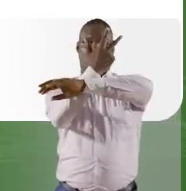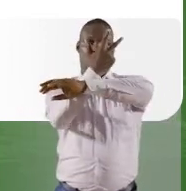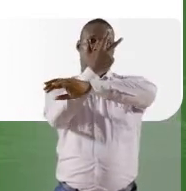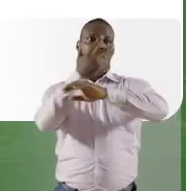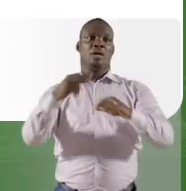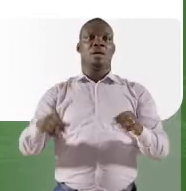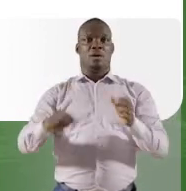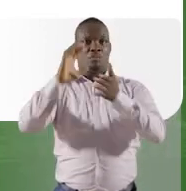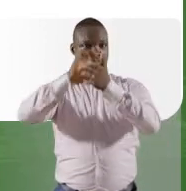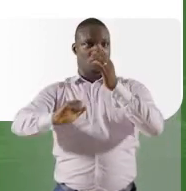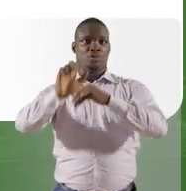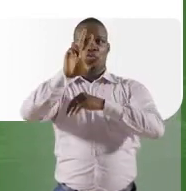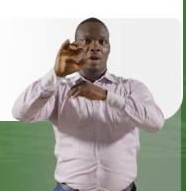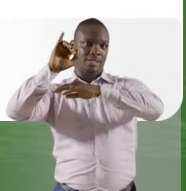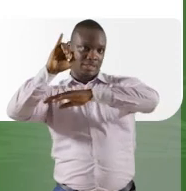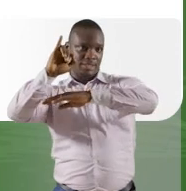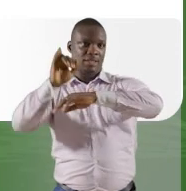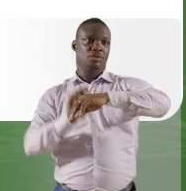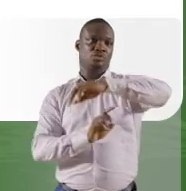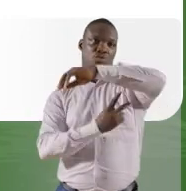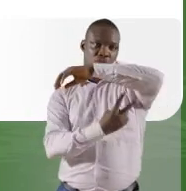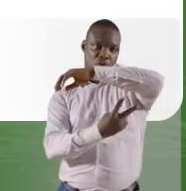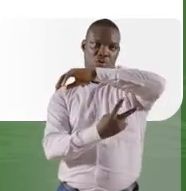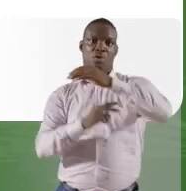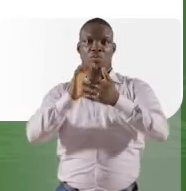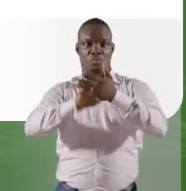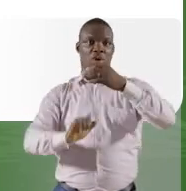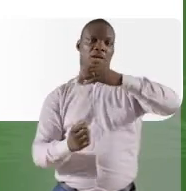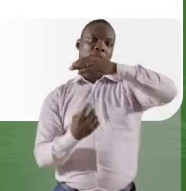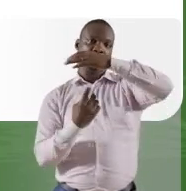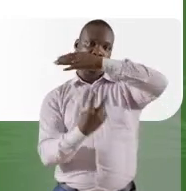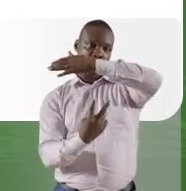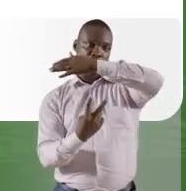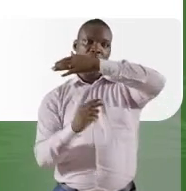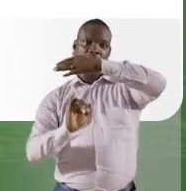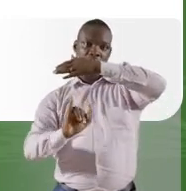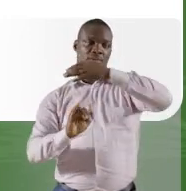3i sur 2 moins 2i.